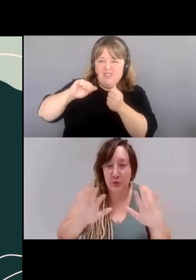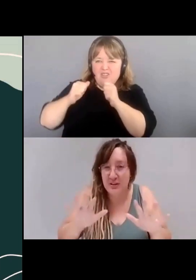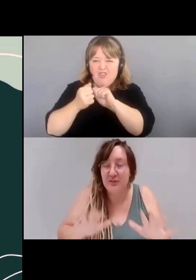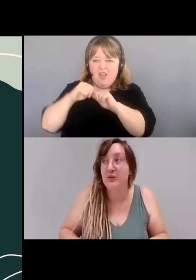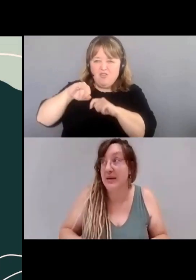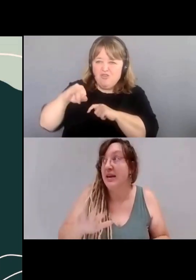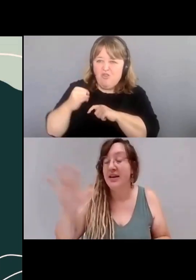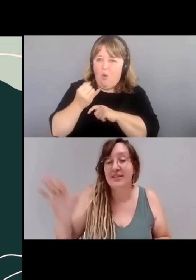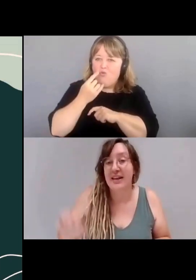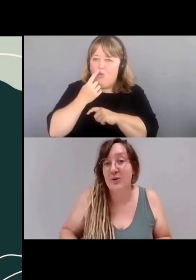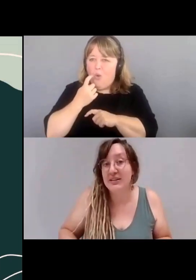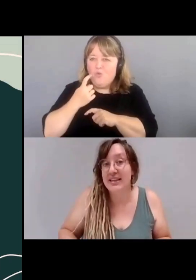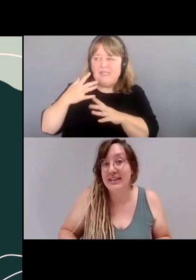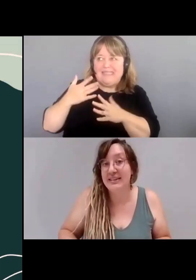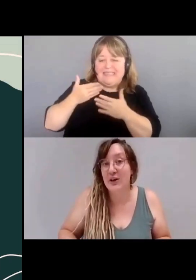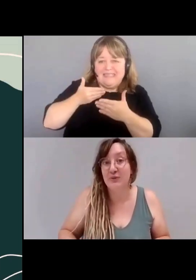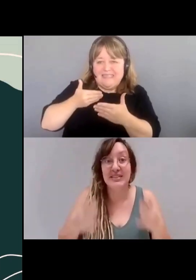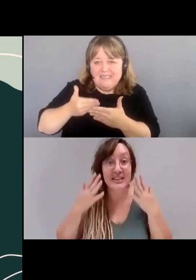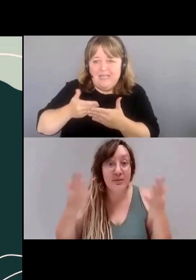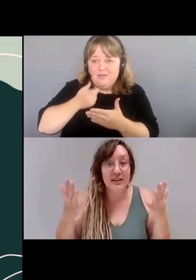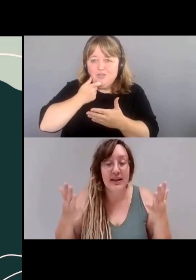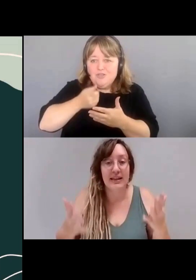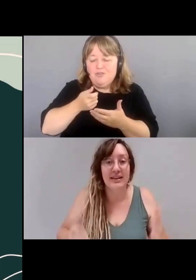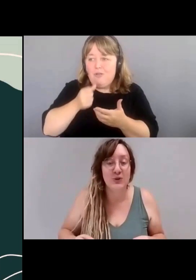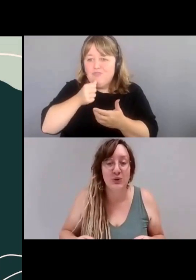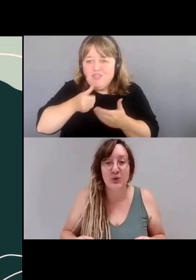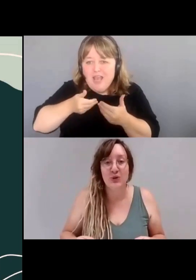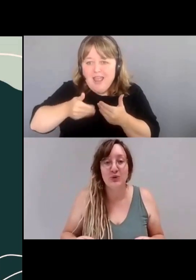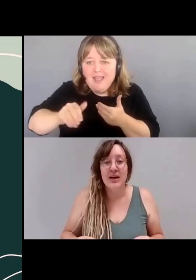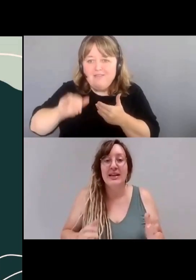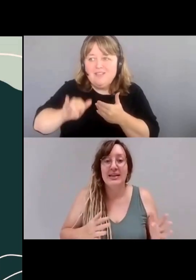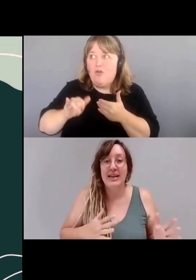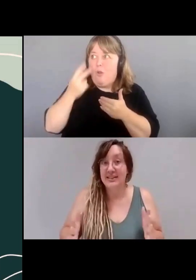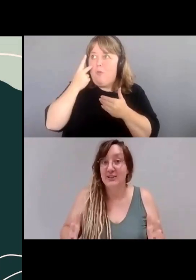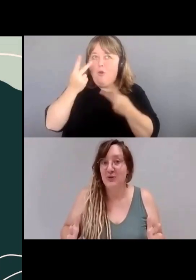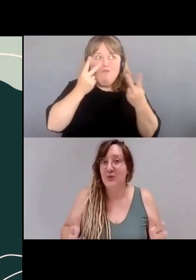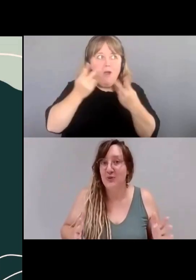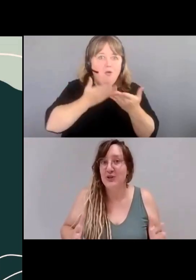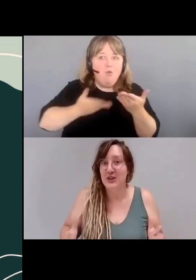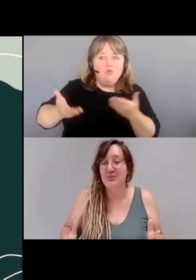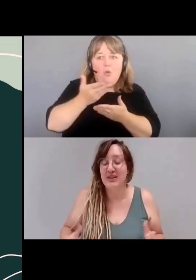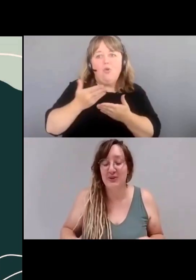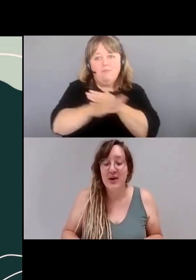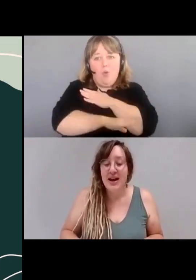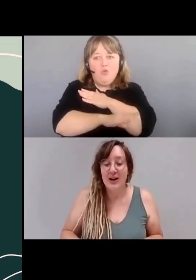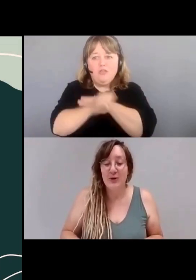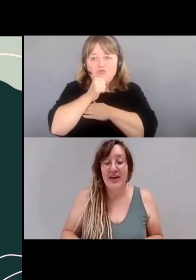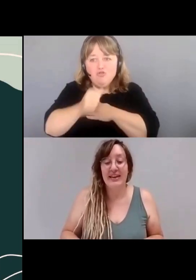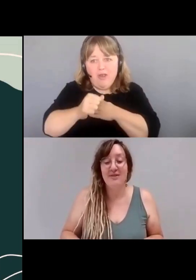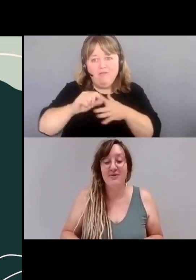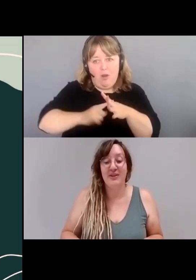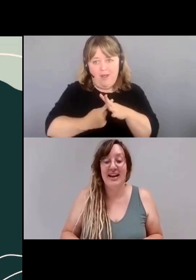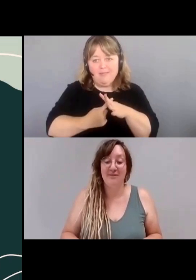On n'est pas tout à fait là, mais ça commence à être visible dans la nature autour de nous. La saison va changer bientôt. Alors,